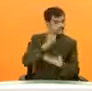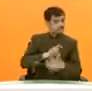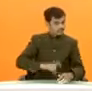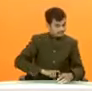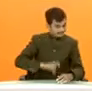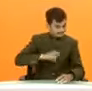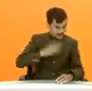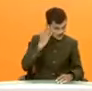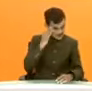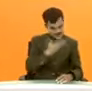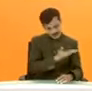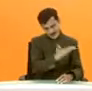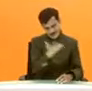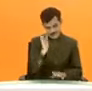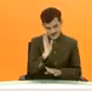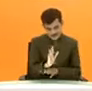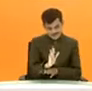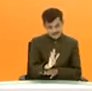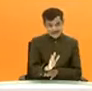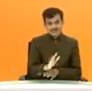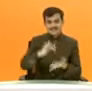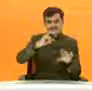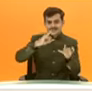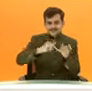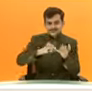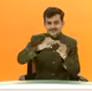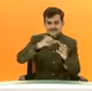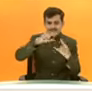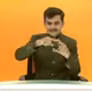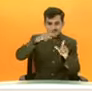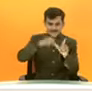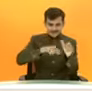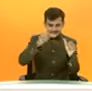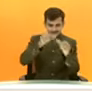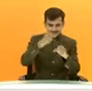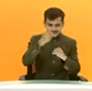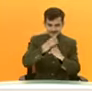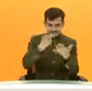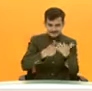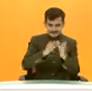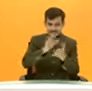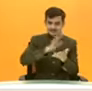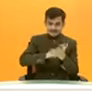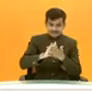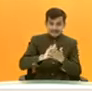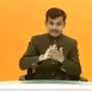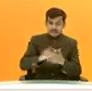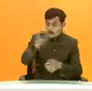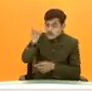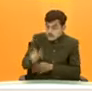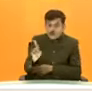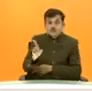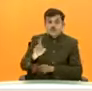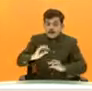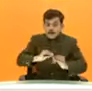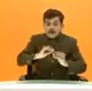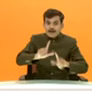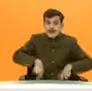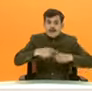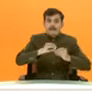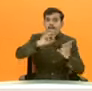सब जानते होंगे, इस सत्याग्रह में बड़ा योगदान बिहार के एक और सपूत का भी